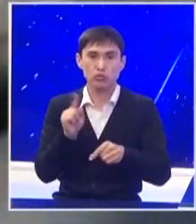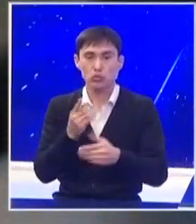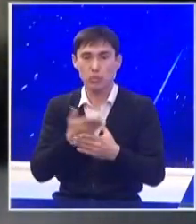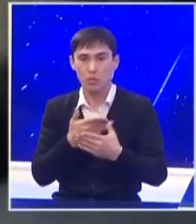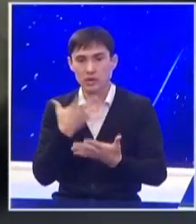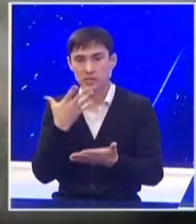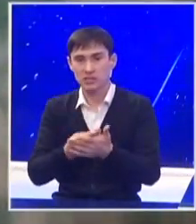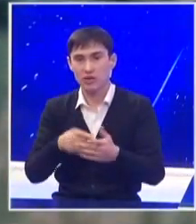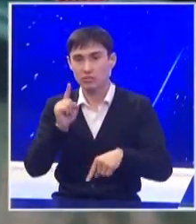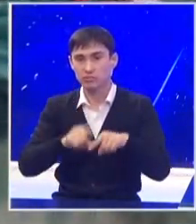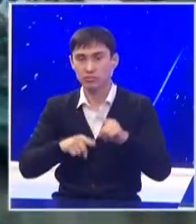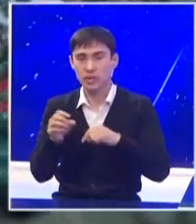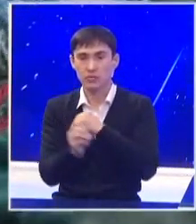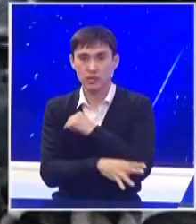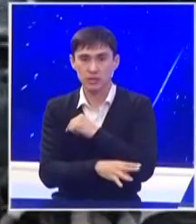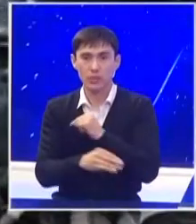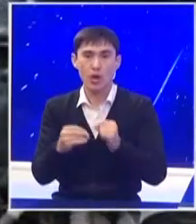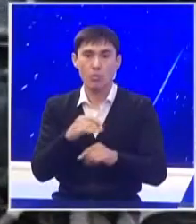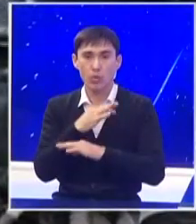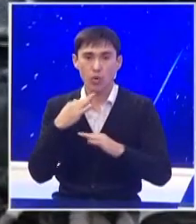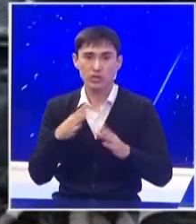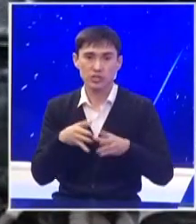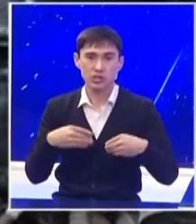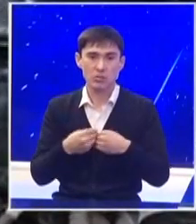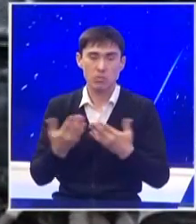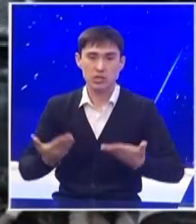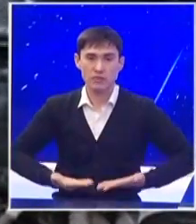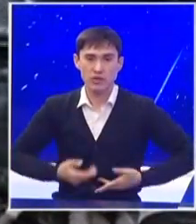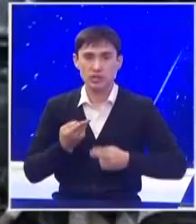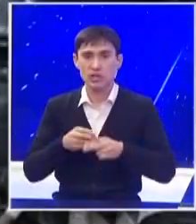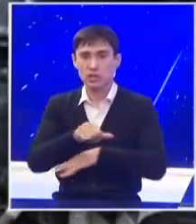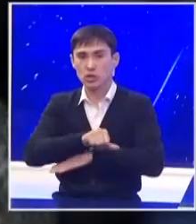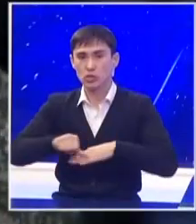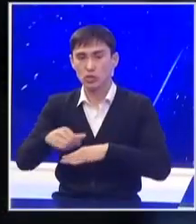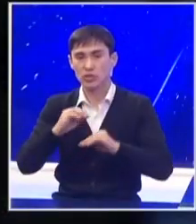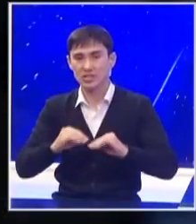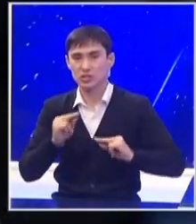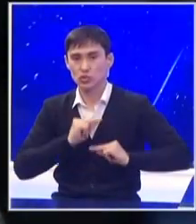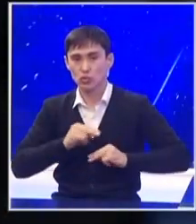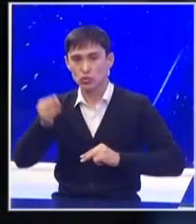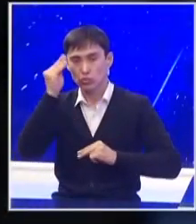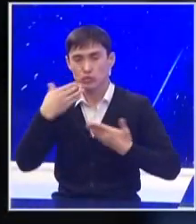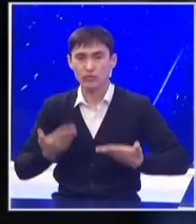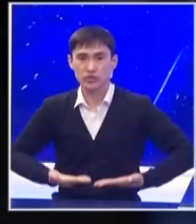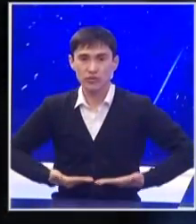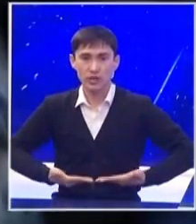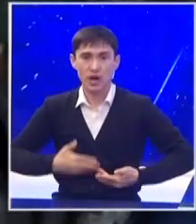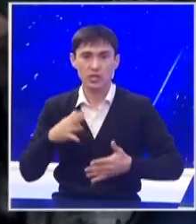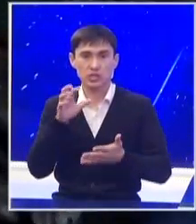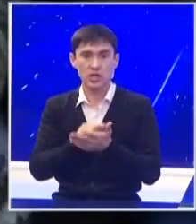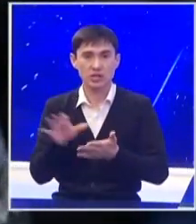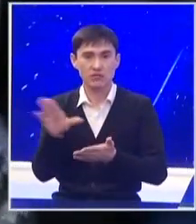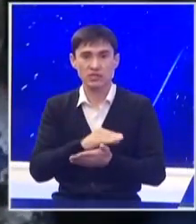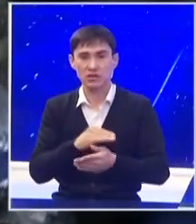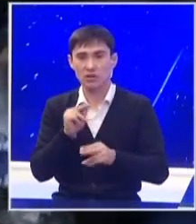помогать своим впавшим в бедность родителям. Для многих семей, проживающих на этой территории, детский труд – способ выживания. Они заняты на